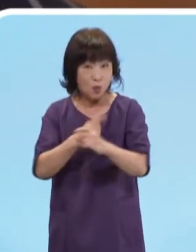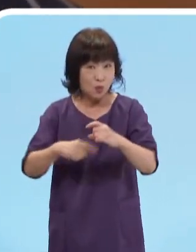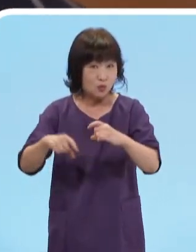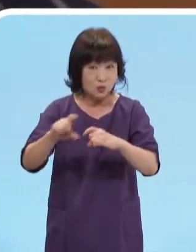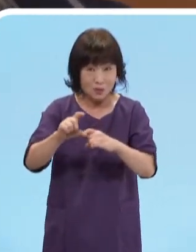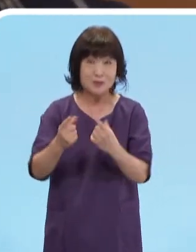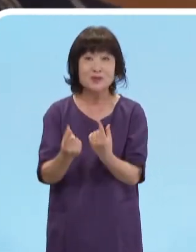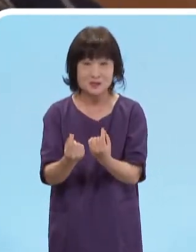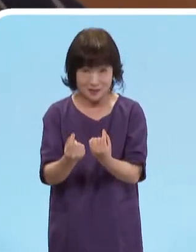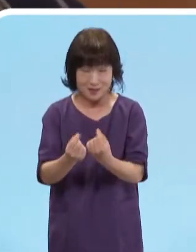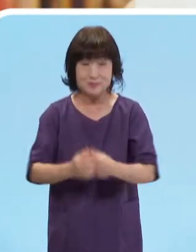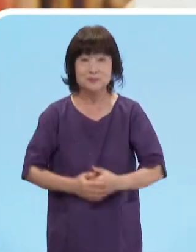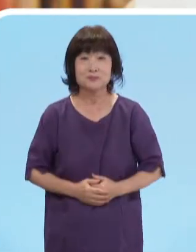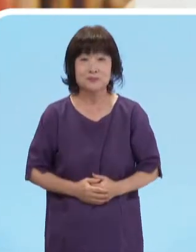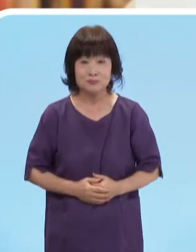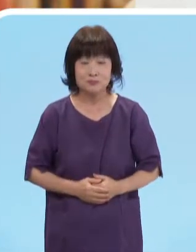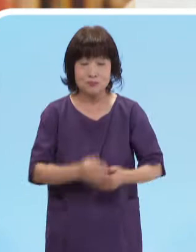ね。